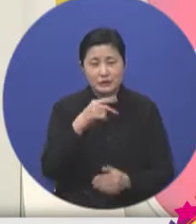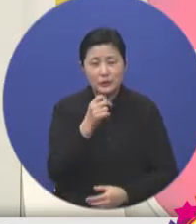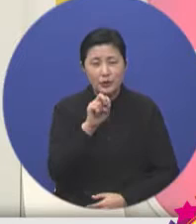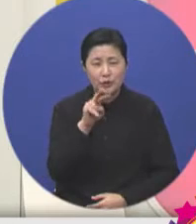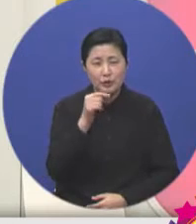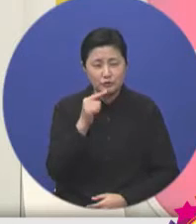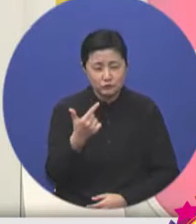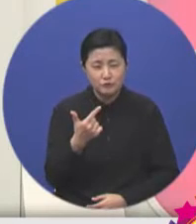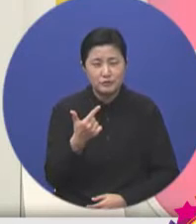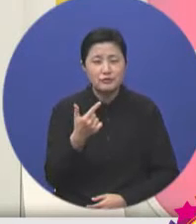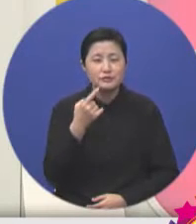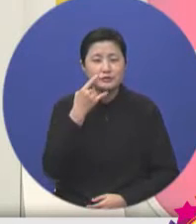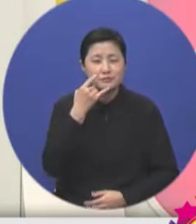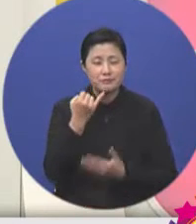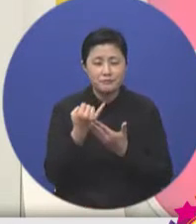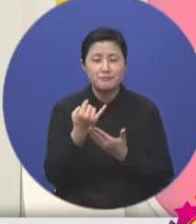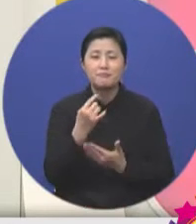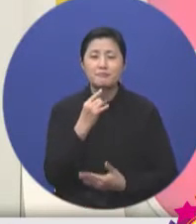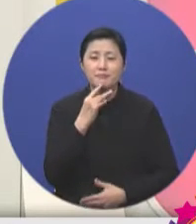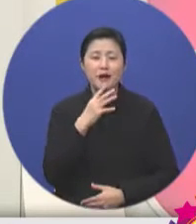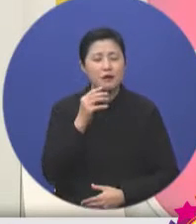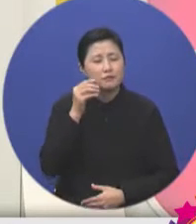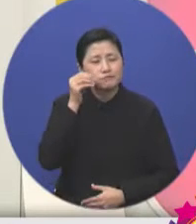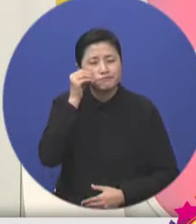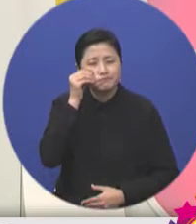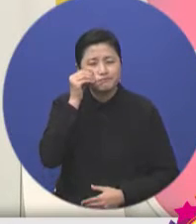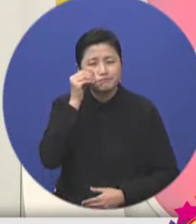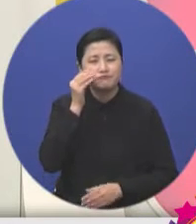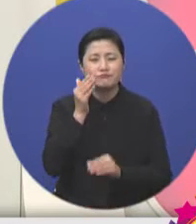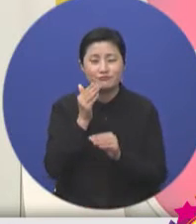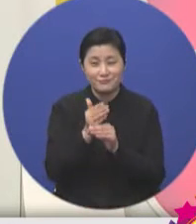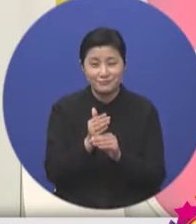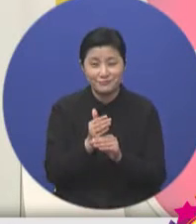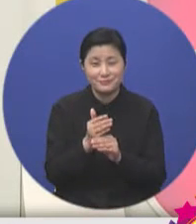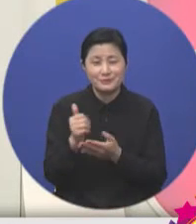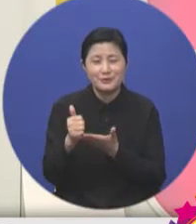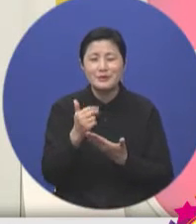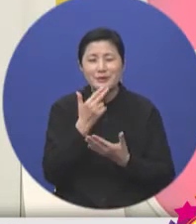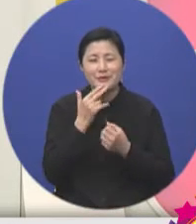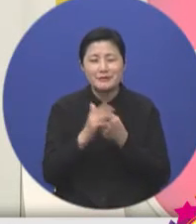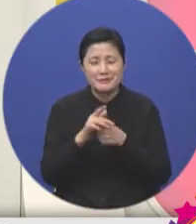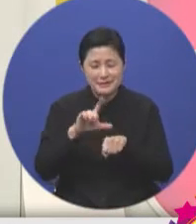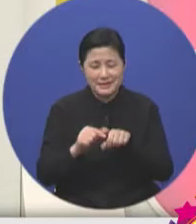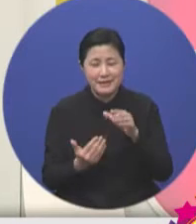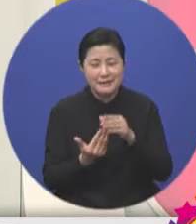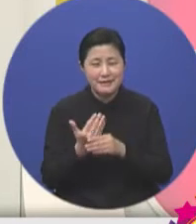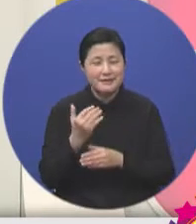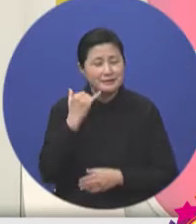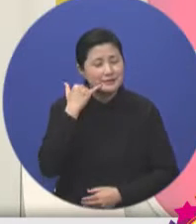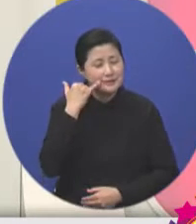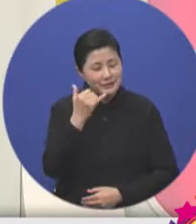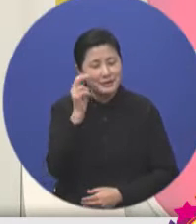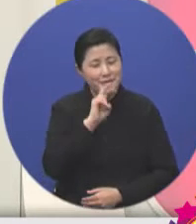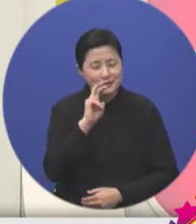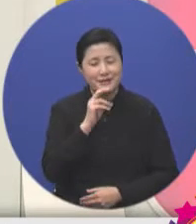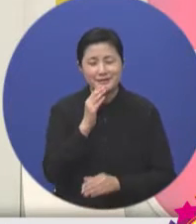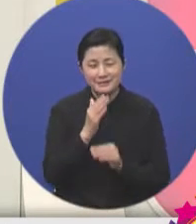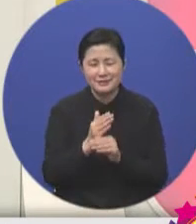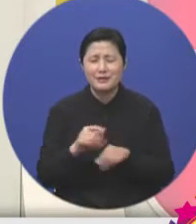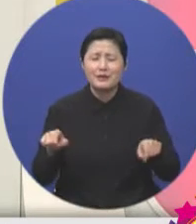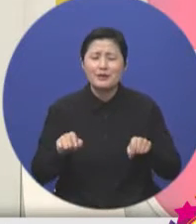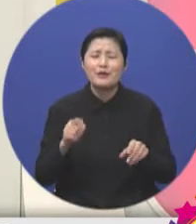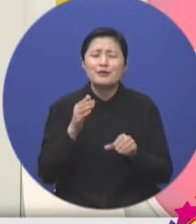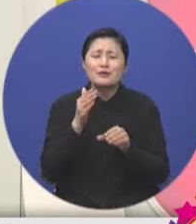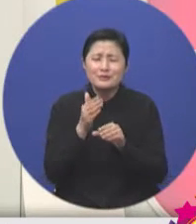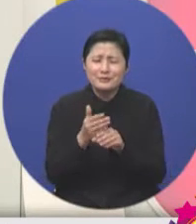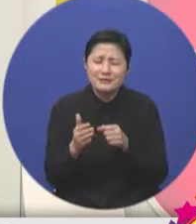어머님은 이제 한가하신 거죠. 네, 한가해가지고 손님이 없는 거지. 조금 짬을 내가지고 지금 네. 노래를 부르려고 하는데 잘하셨어요.